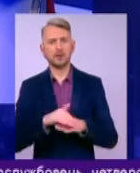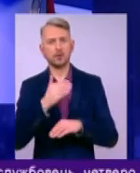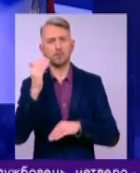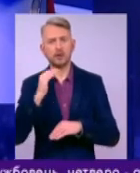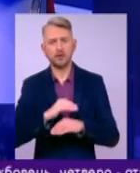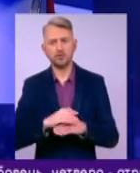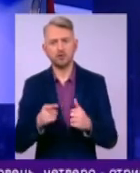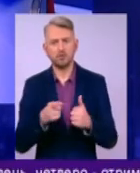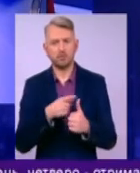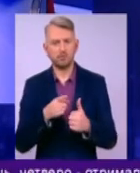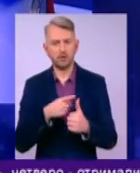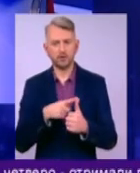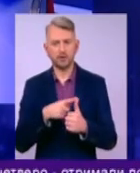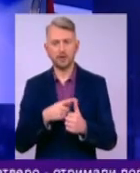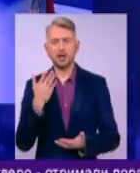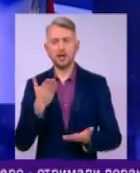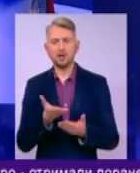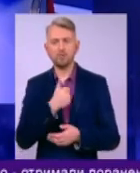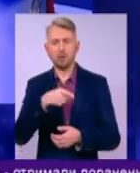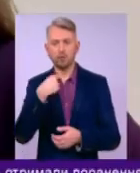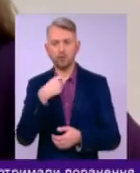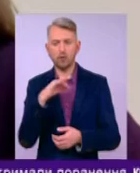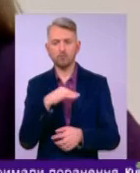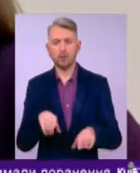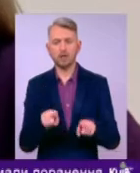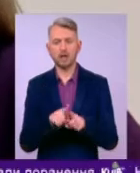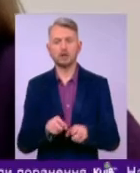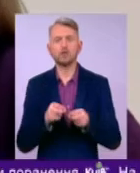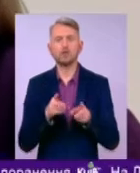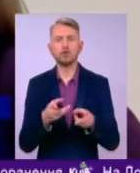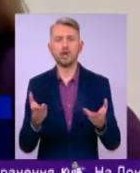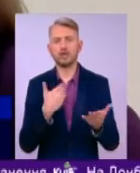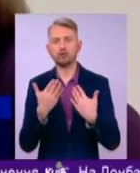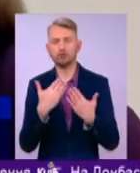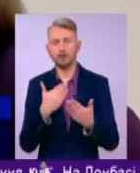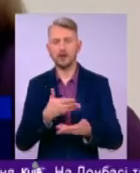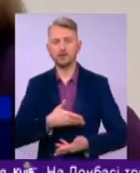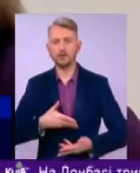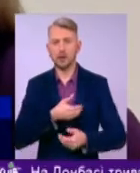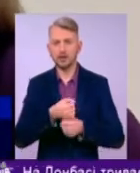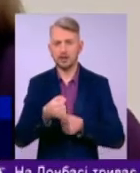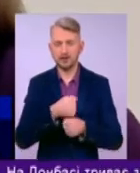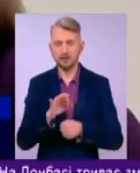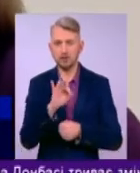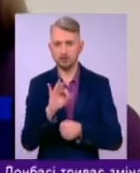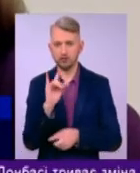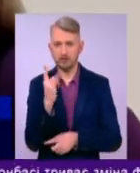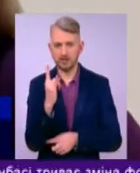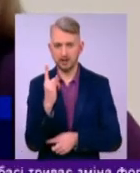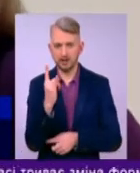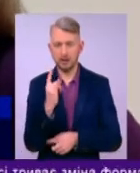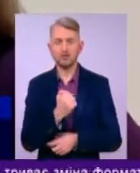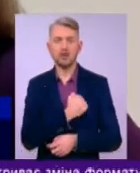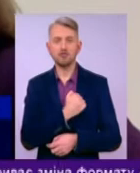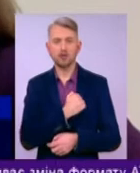вечора, по-перше. Якщо ми говоримо про такі злочини, які стосуються саме сексуального насильства щодо дитини, на